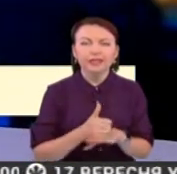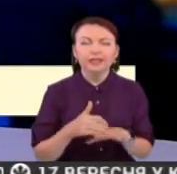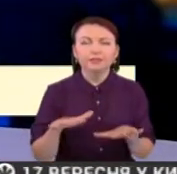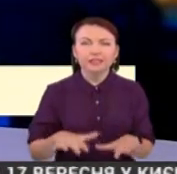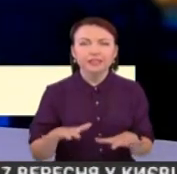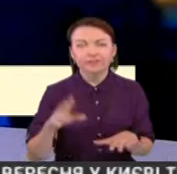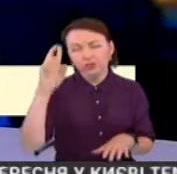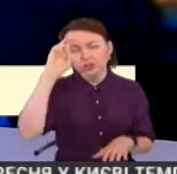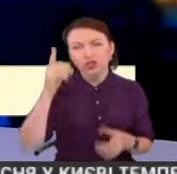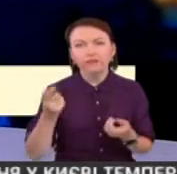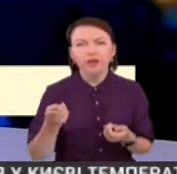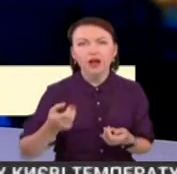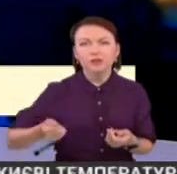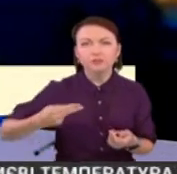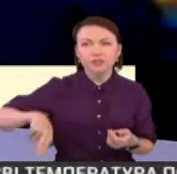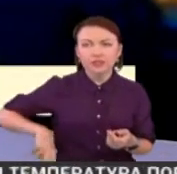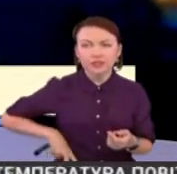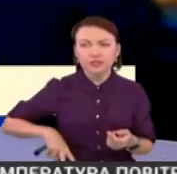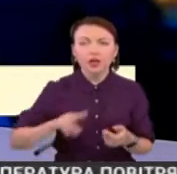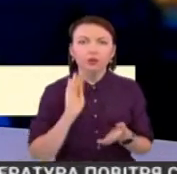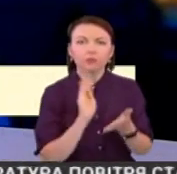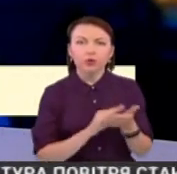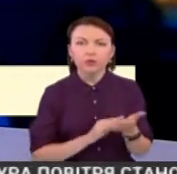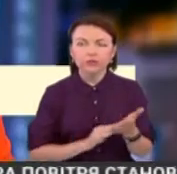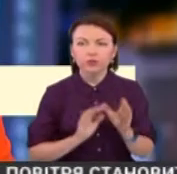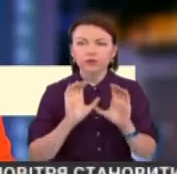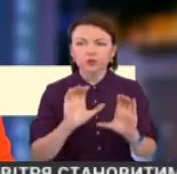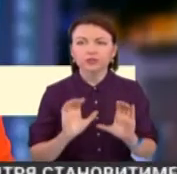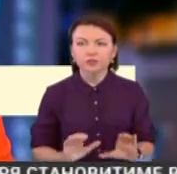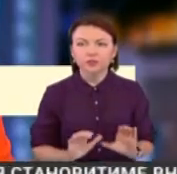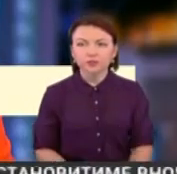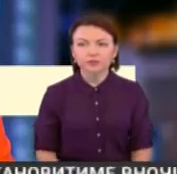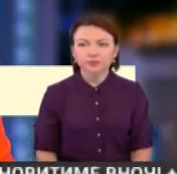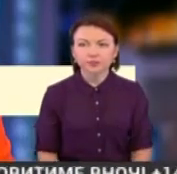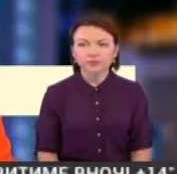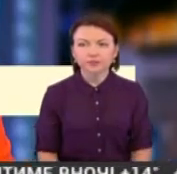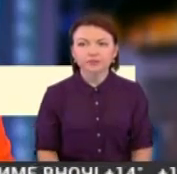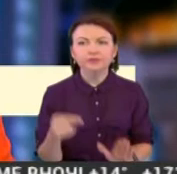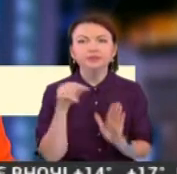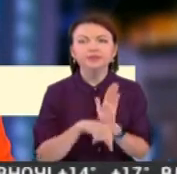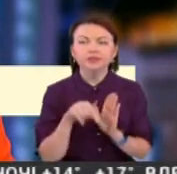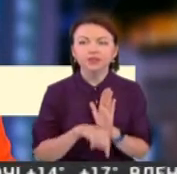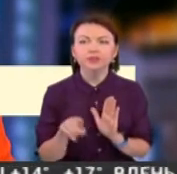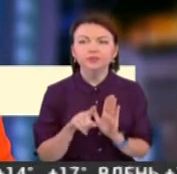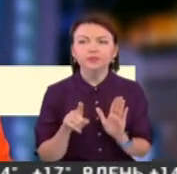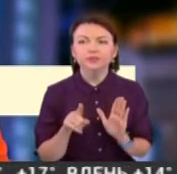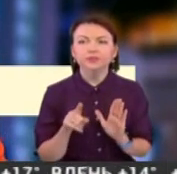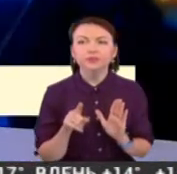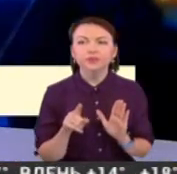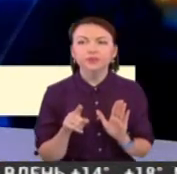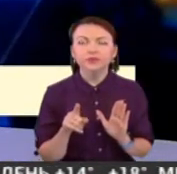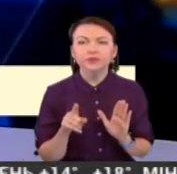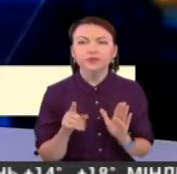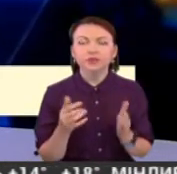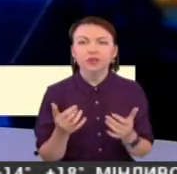місцевої державної адміністрації, вона прописана в Конституції. Звісно, зараз Верховна Рада... Тут виникає питання,